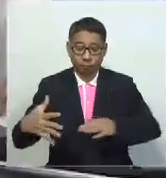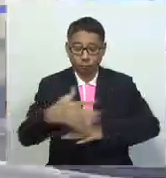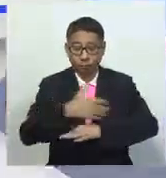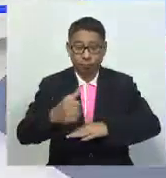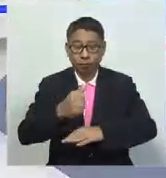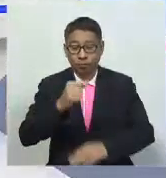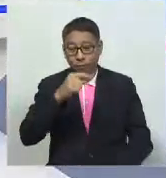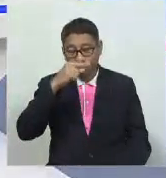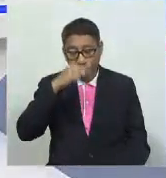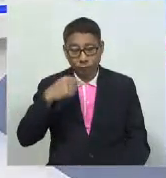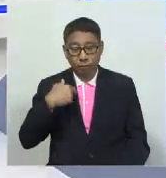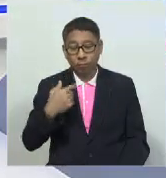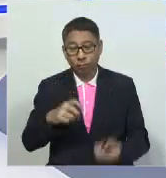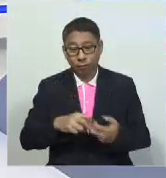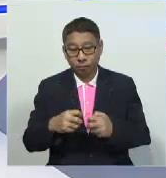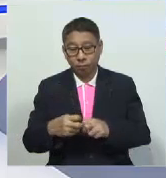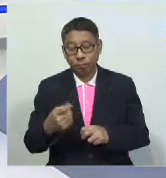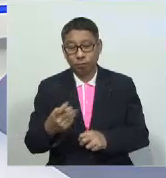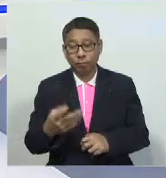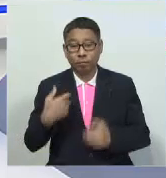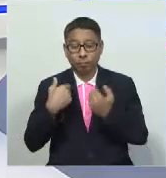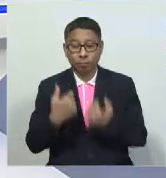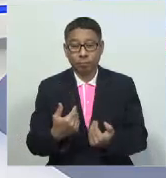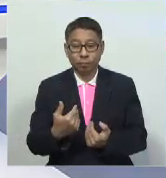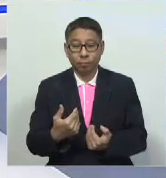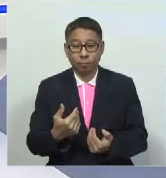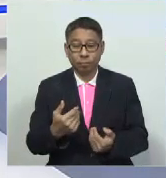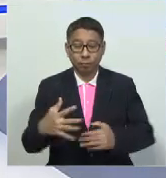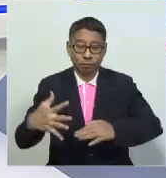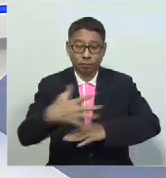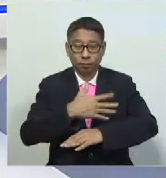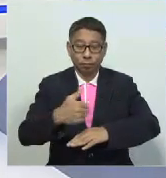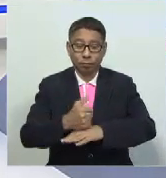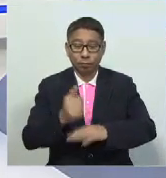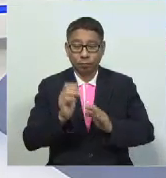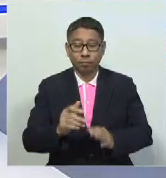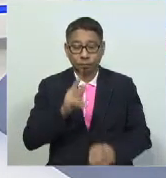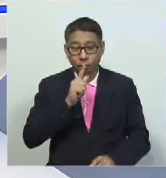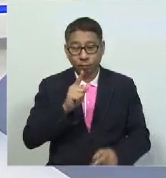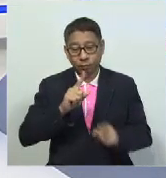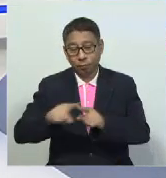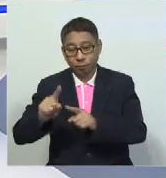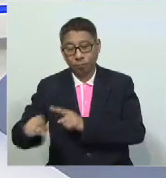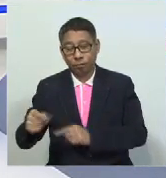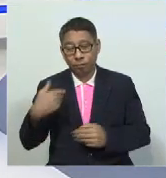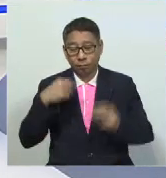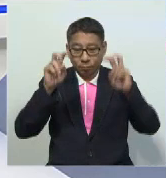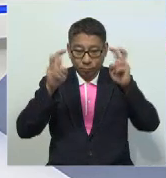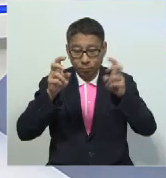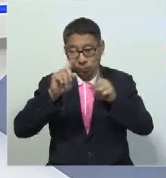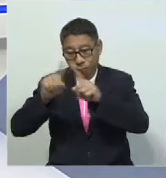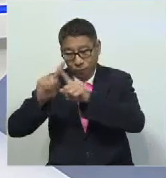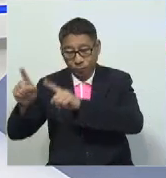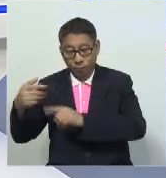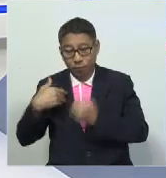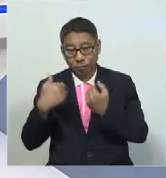สู่วันเลือกตั้งเนี่ยจะมีอะไรเกิดขึ้นบ้างเพราะว่าช่วงนี้อย่างที่หลายคนบอกการเมืองค่อนข้างอ่อนไหวนะฮะมีหลายประเด็นเกิดขึ้นเยอะแยะมากม